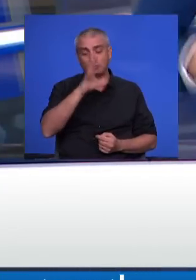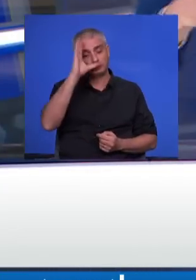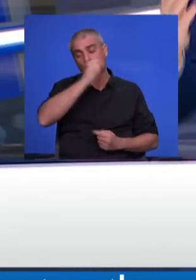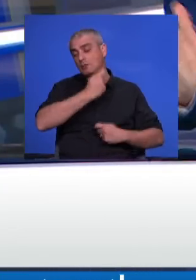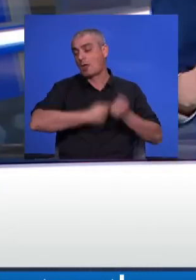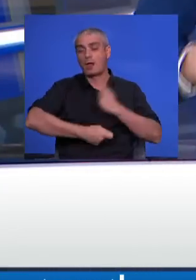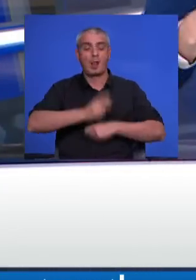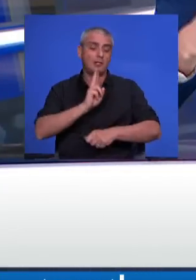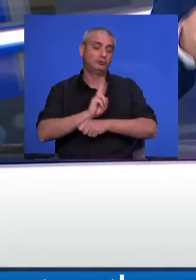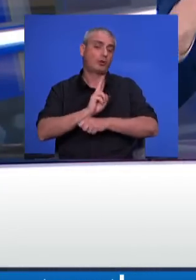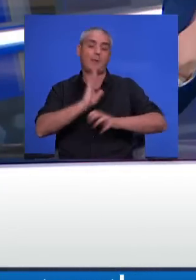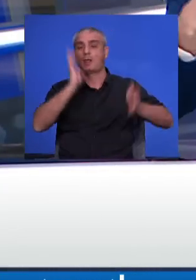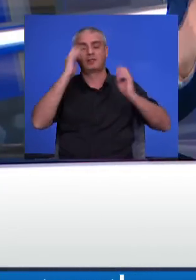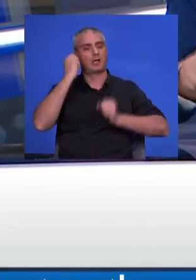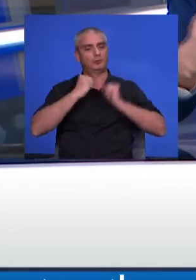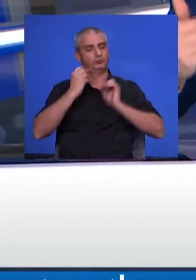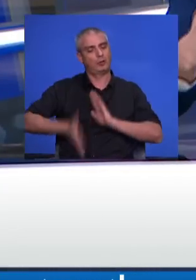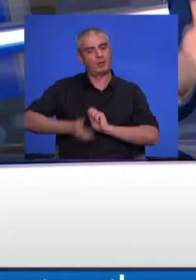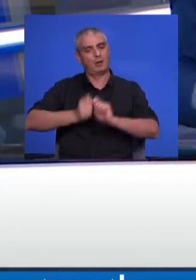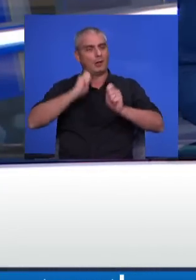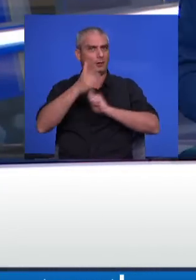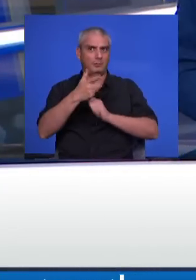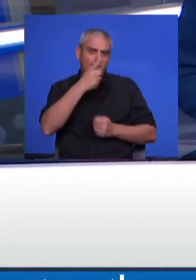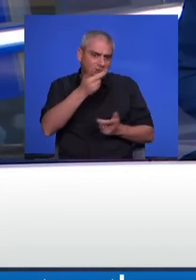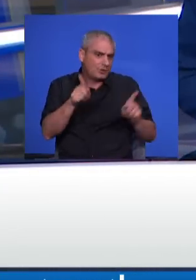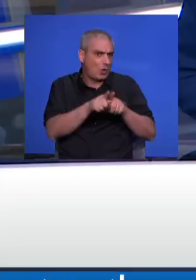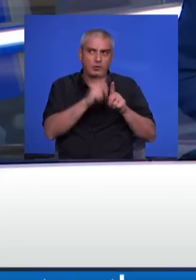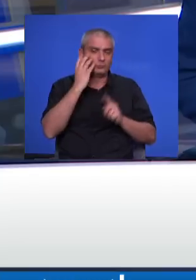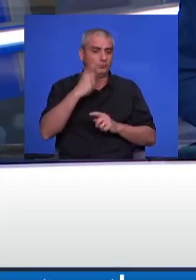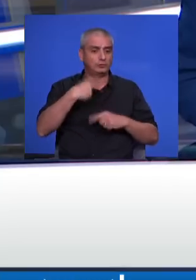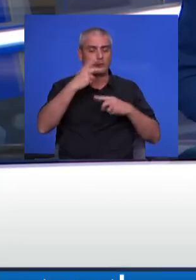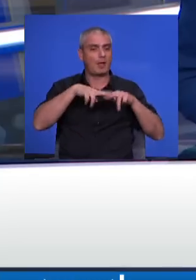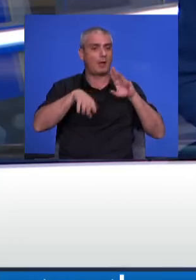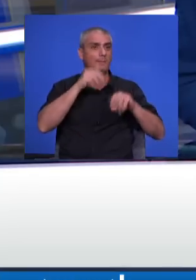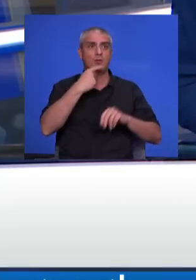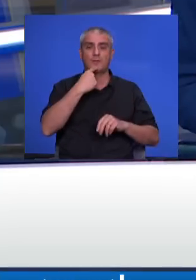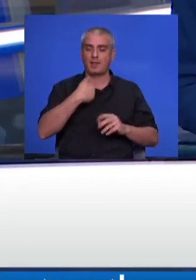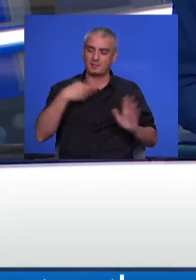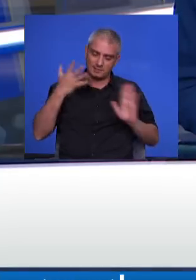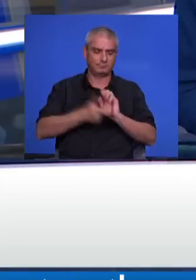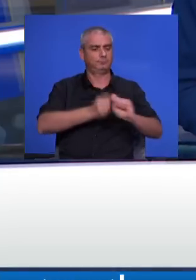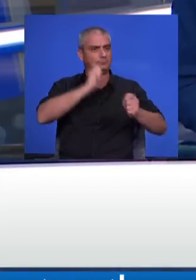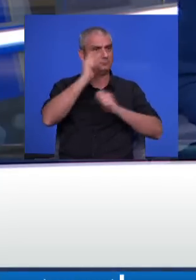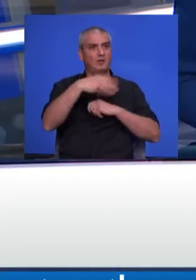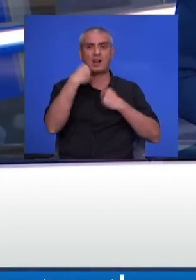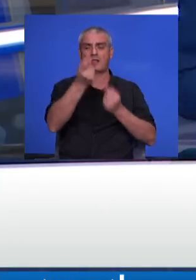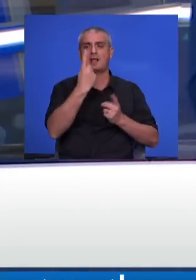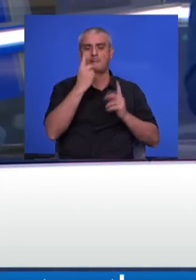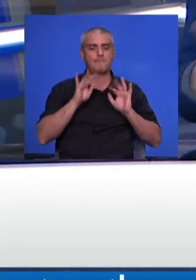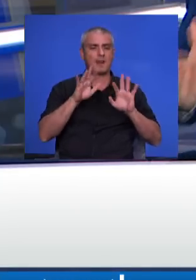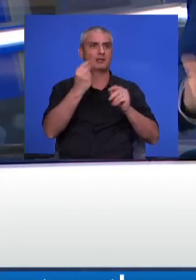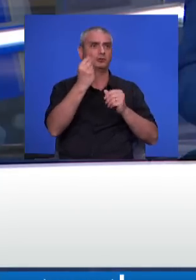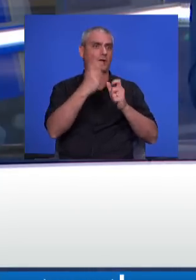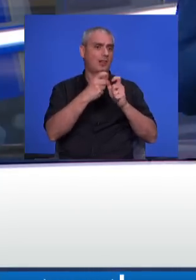כלכלית שמרנית כל כך, שקשה לו להכניס את היד לכיס. אבל זה אותו סמוטריץ' שיום אחרי הבחירות אמר, אני אכניס את היד לכיס לתת מיליארד שקל לתלושים. זה